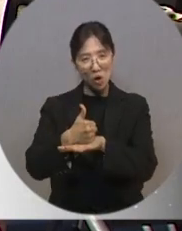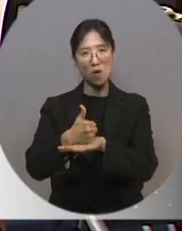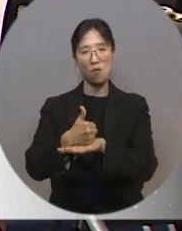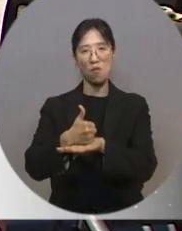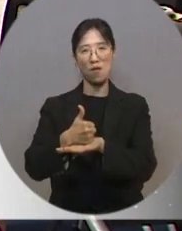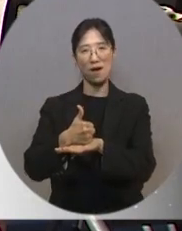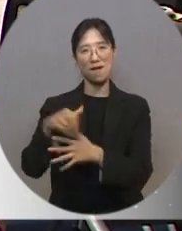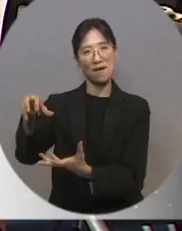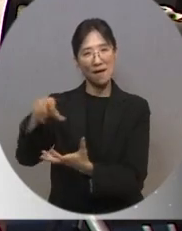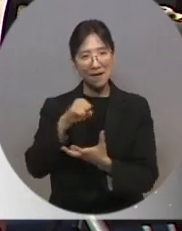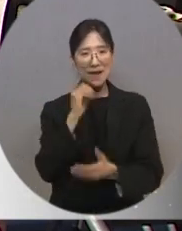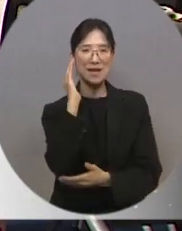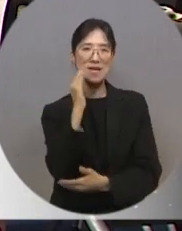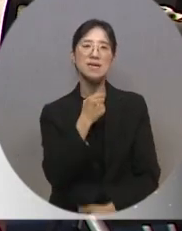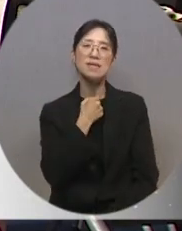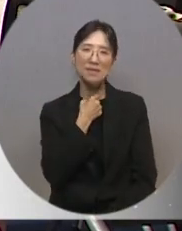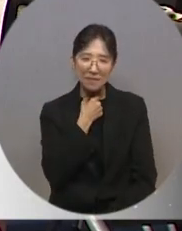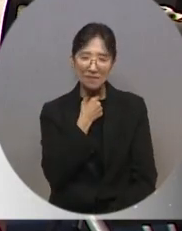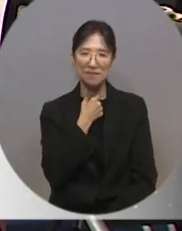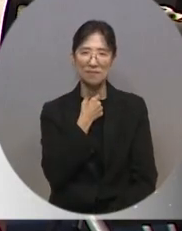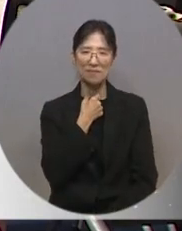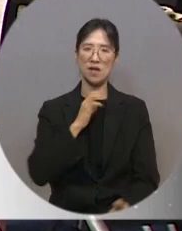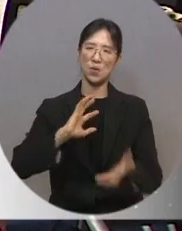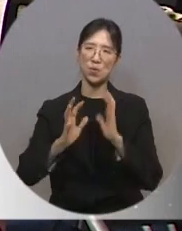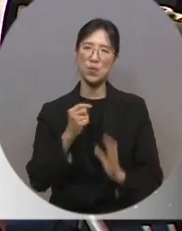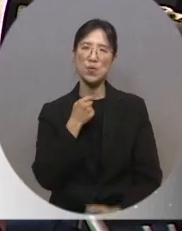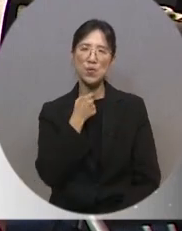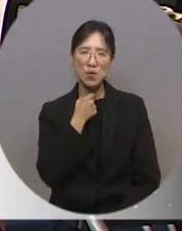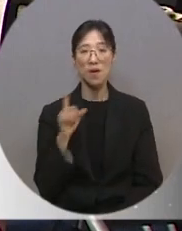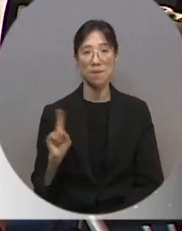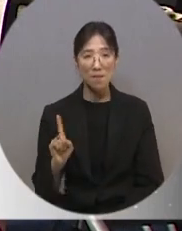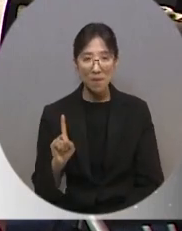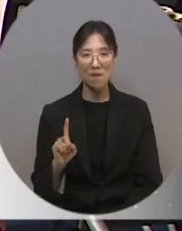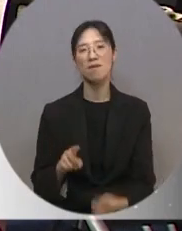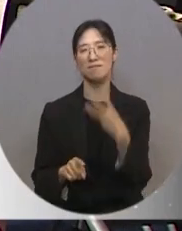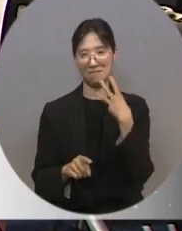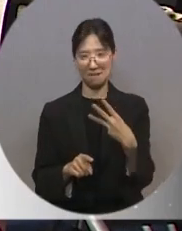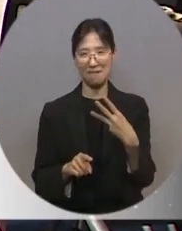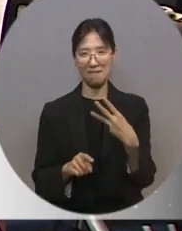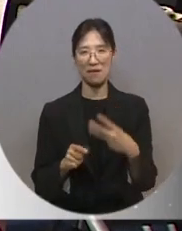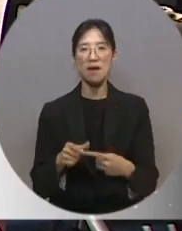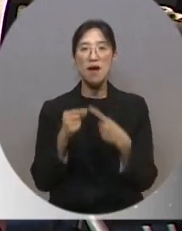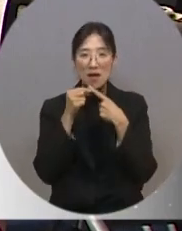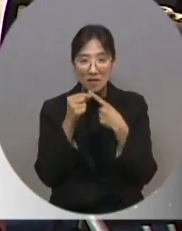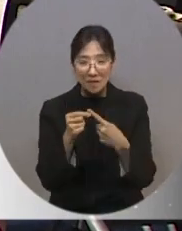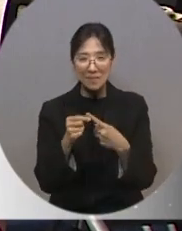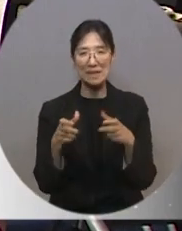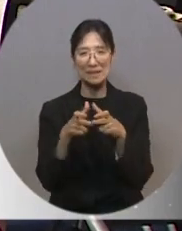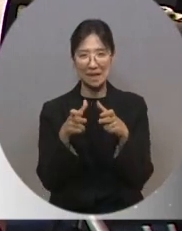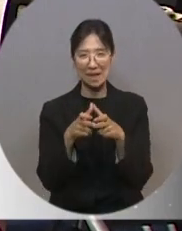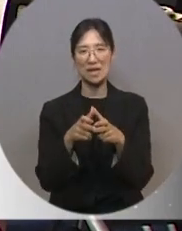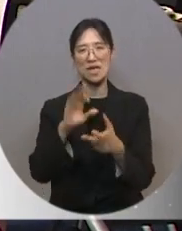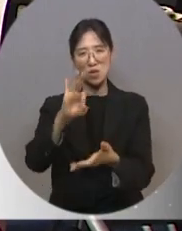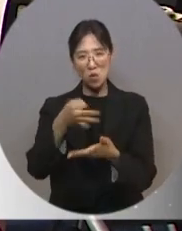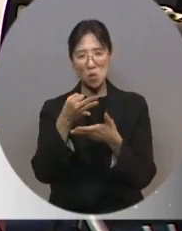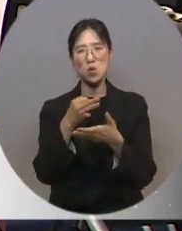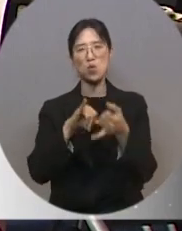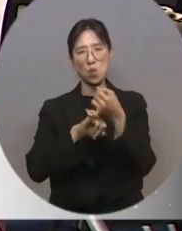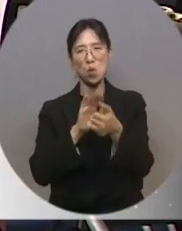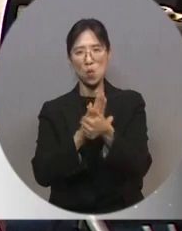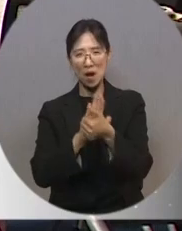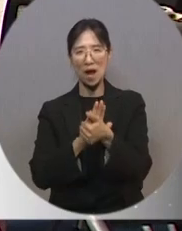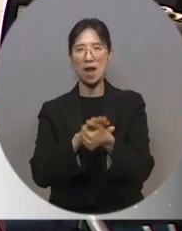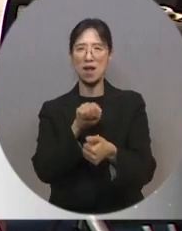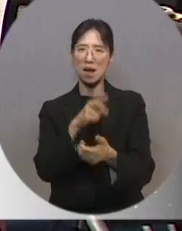의해서 주장하고 싶었던, 논의하고 싶었던 것은 크게 세 가지입니다. 첫 번째는 장애인 소득보장 제도가